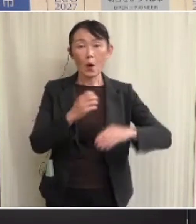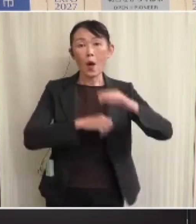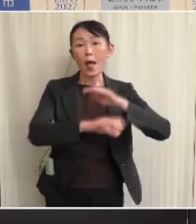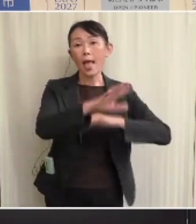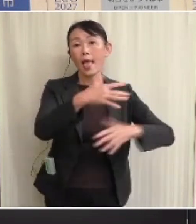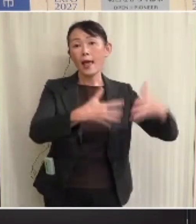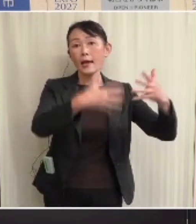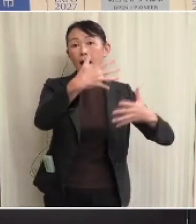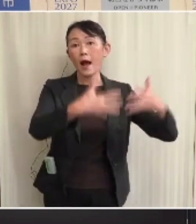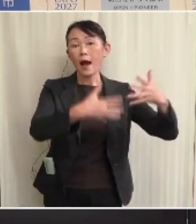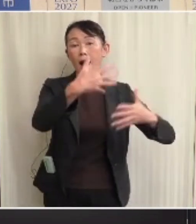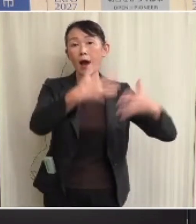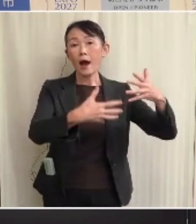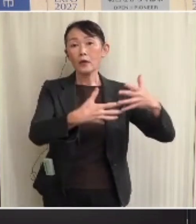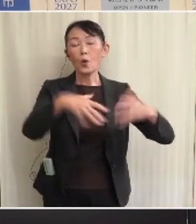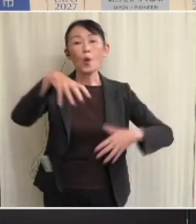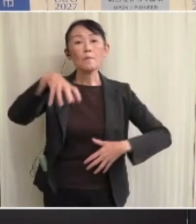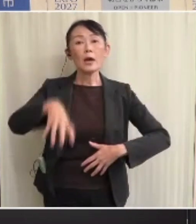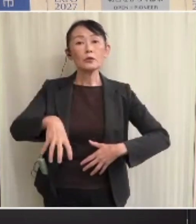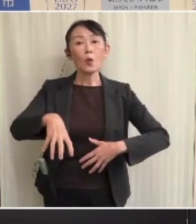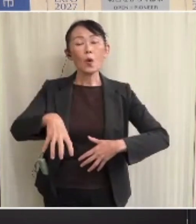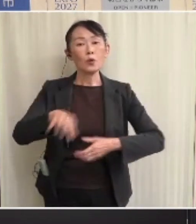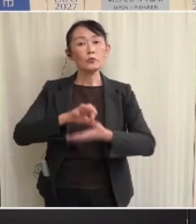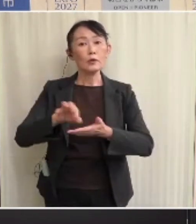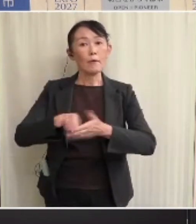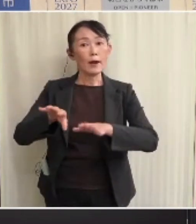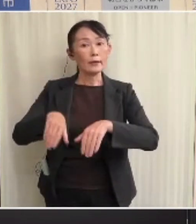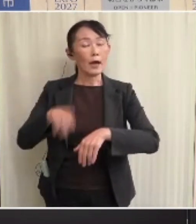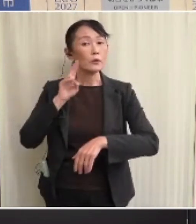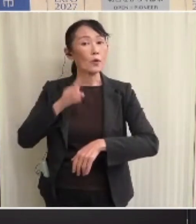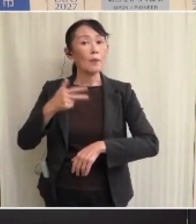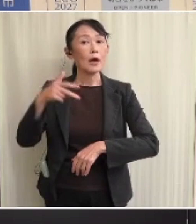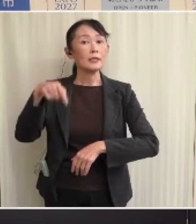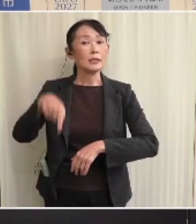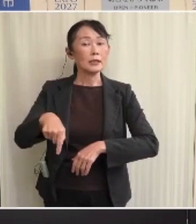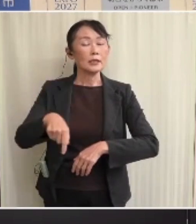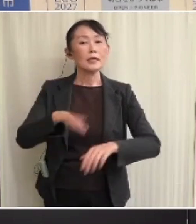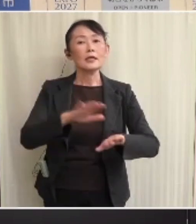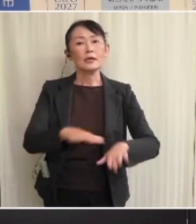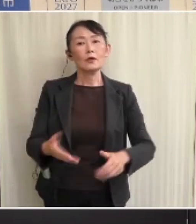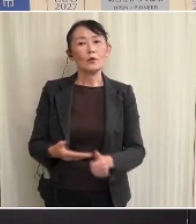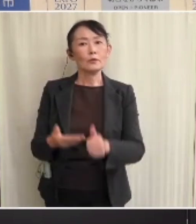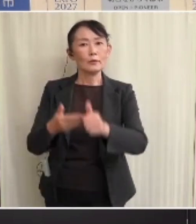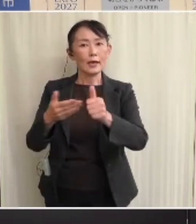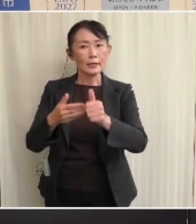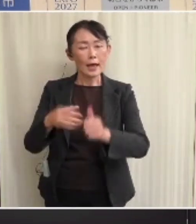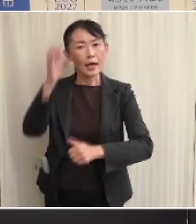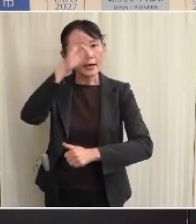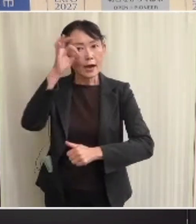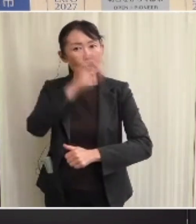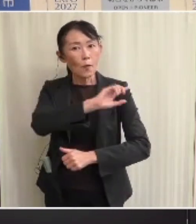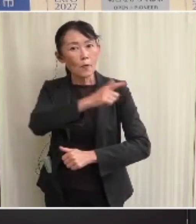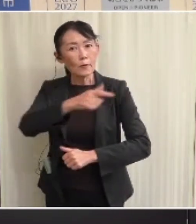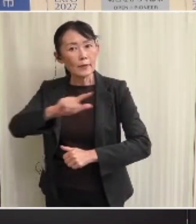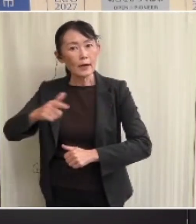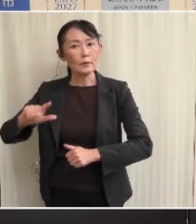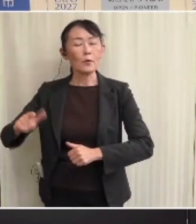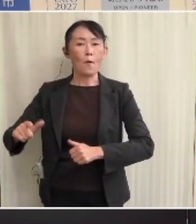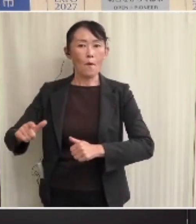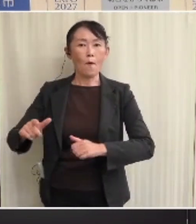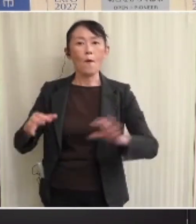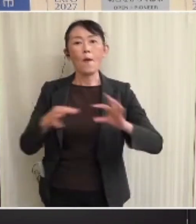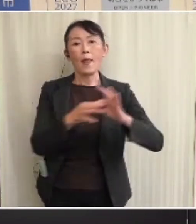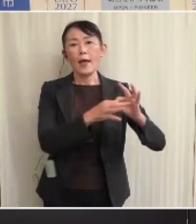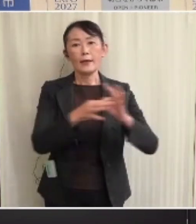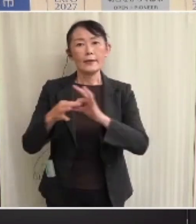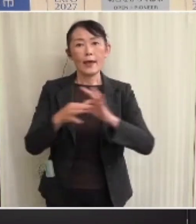って以来ですね、子育てとかあるいは観光などさまざまな施策で継続的に連携